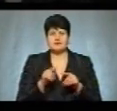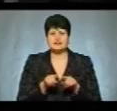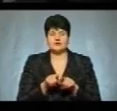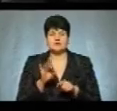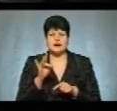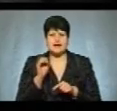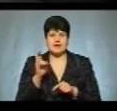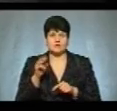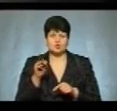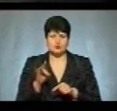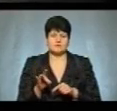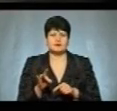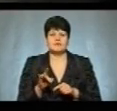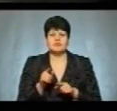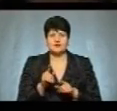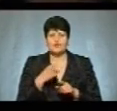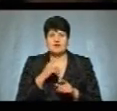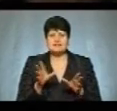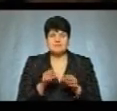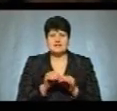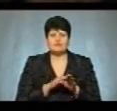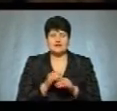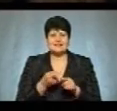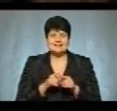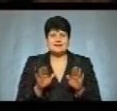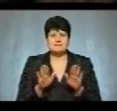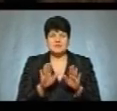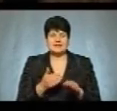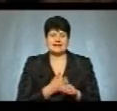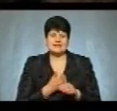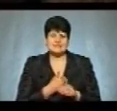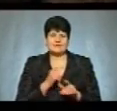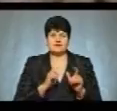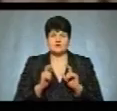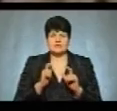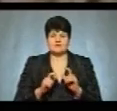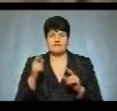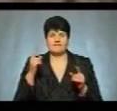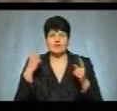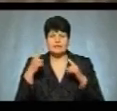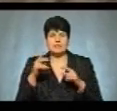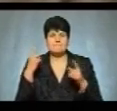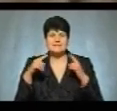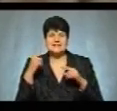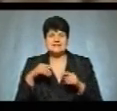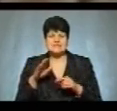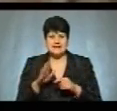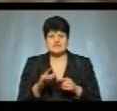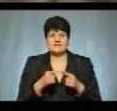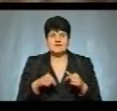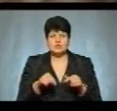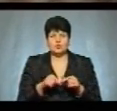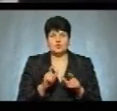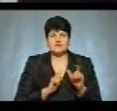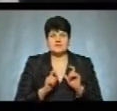навчального закладу Богдан Буяк. Він каже, спільне виконання цієї пісні – ініціатива студентів факультету мистецтв і відділу університету у справах